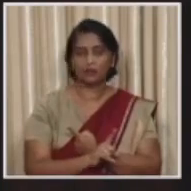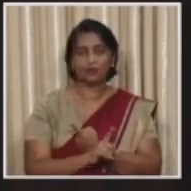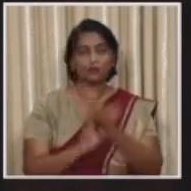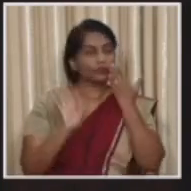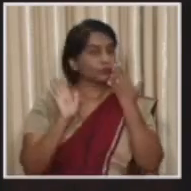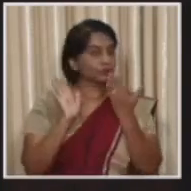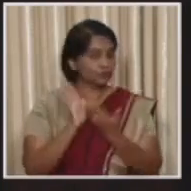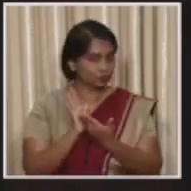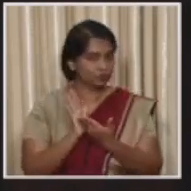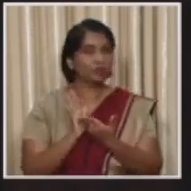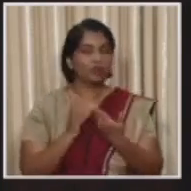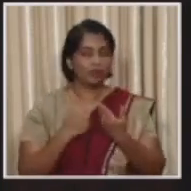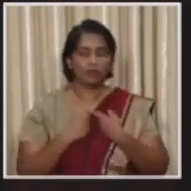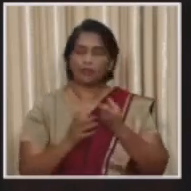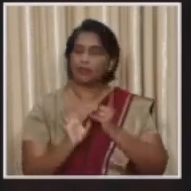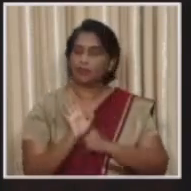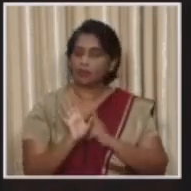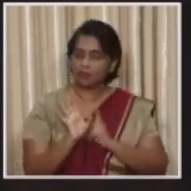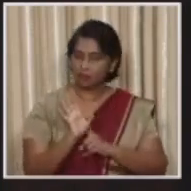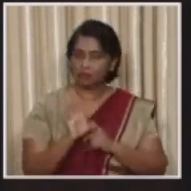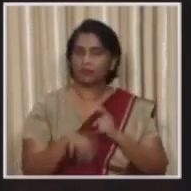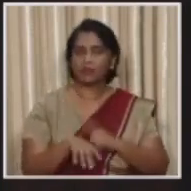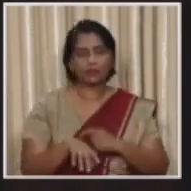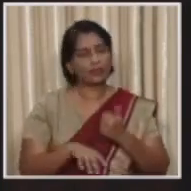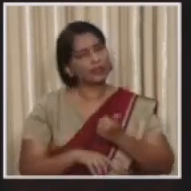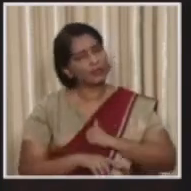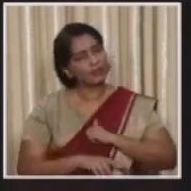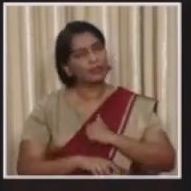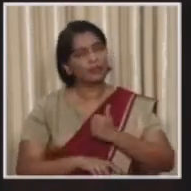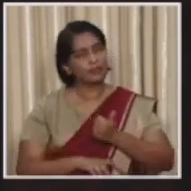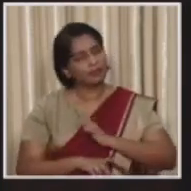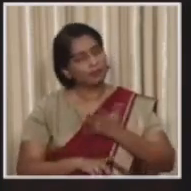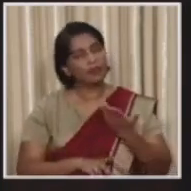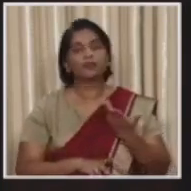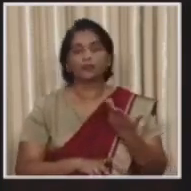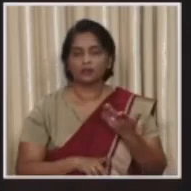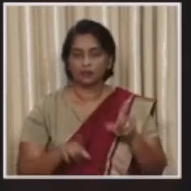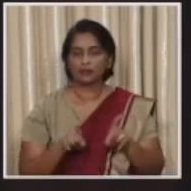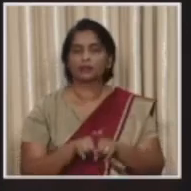ආදර්ශය අපි හැම විටම කැමැත්තෙන් හරි අකමැත්තෙන් හරි